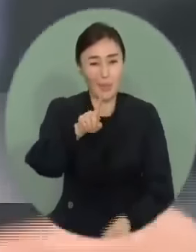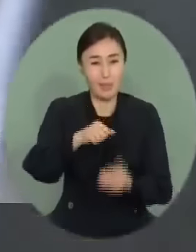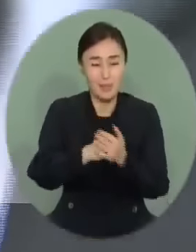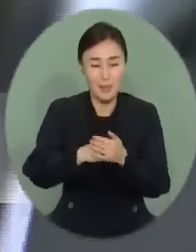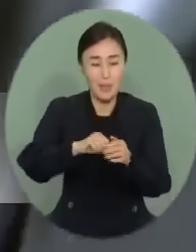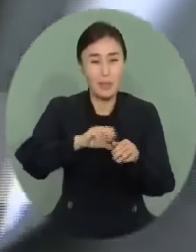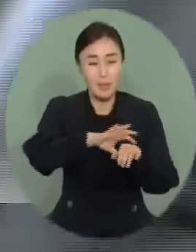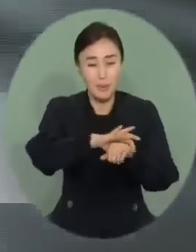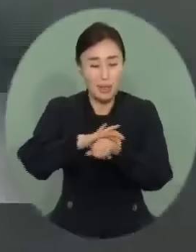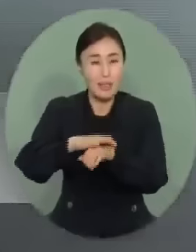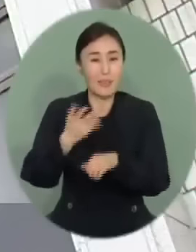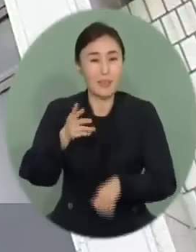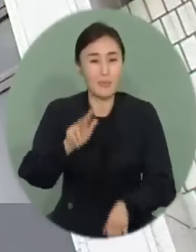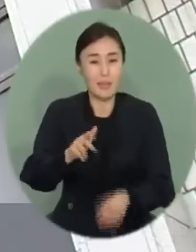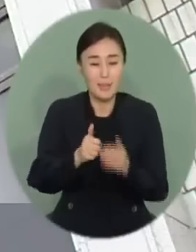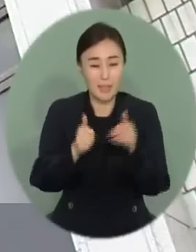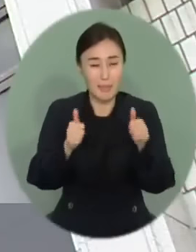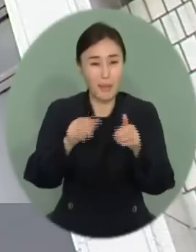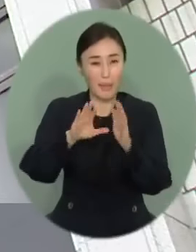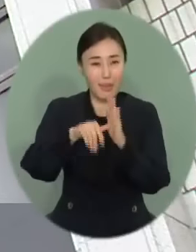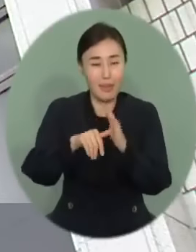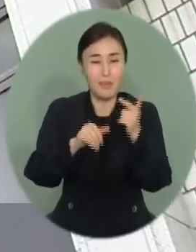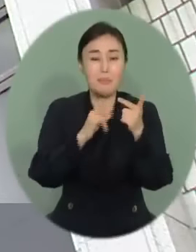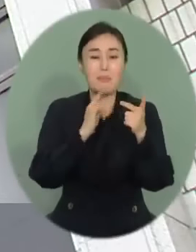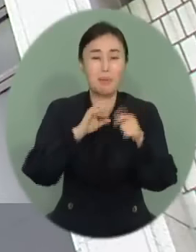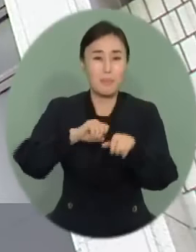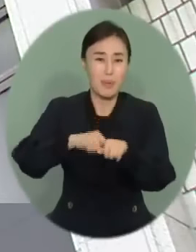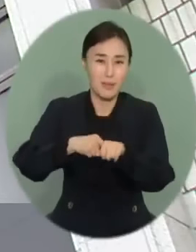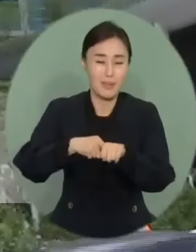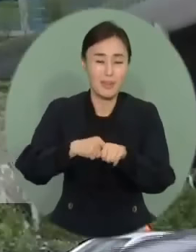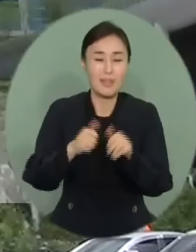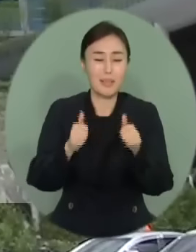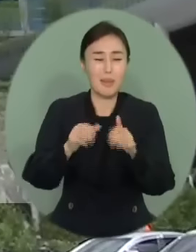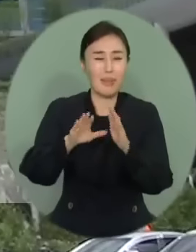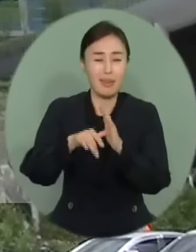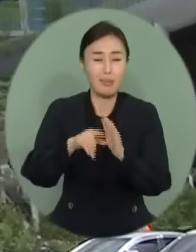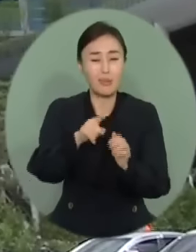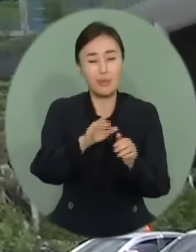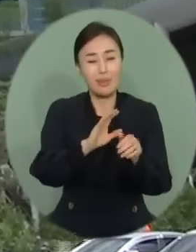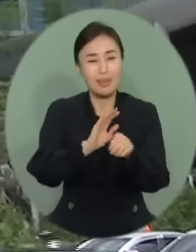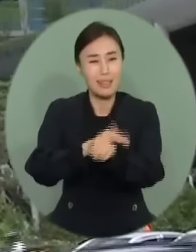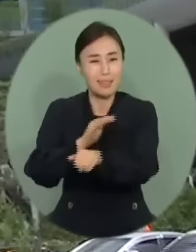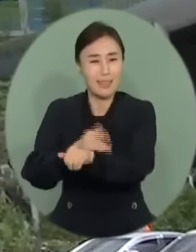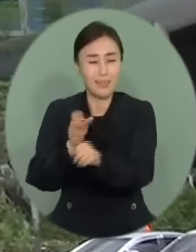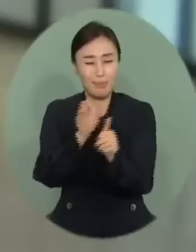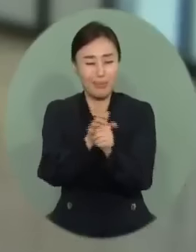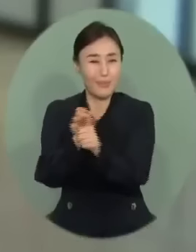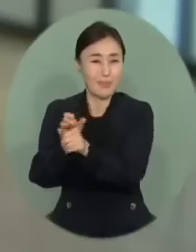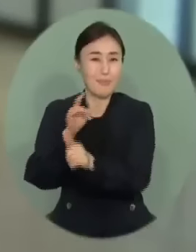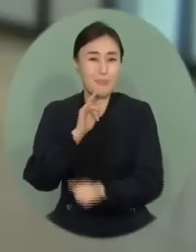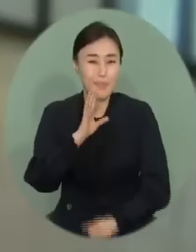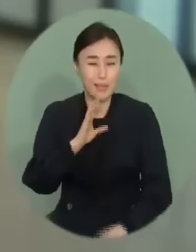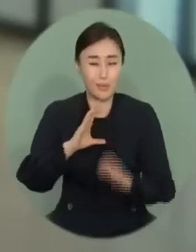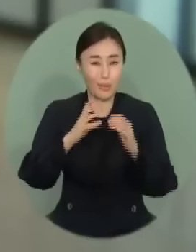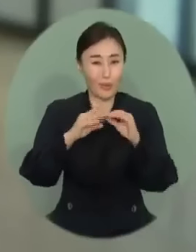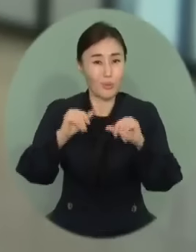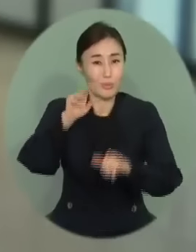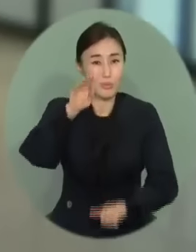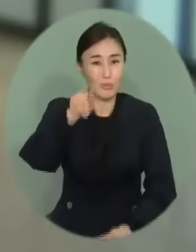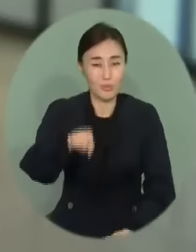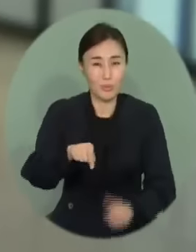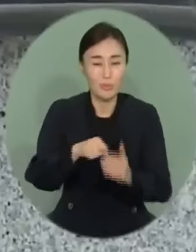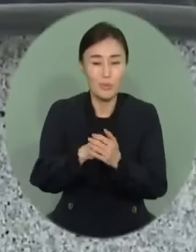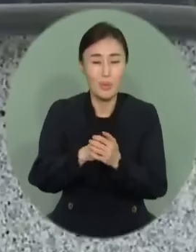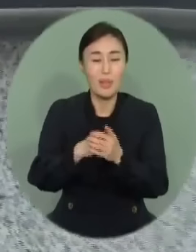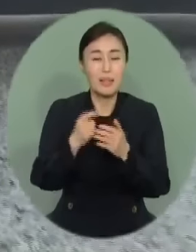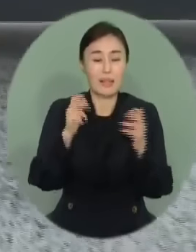구속됐고 재판과정에서 서로 네탓 공방을 벌리고 있습니다 국토부가 서울시에 요청한 현대산업 개발에 대한 등록말소